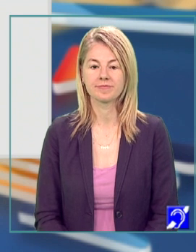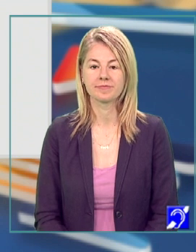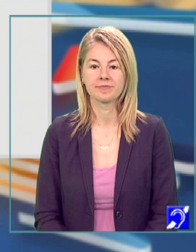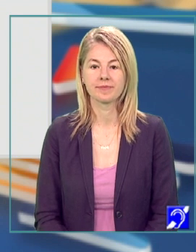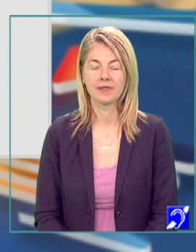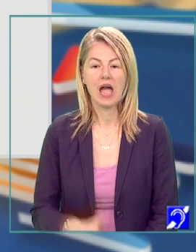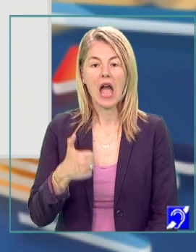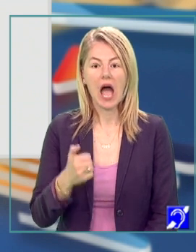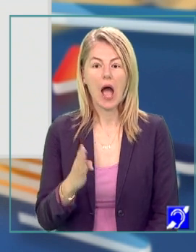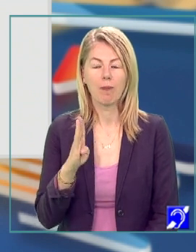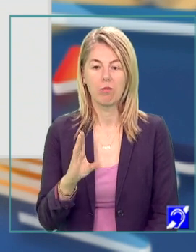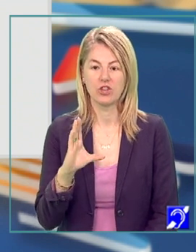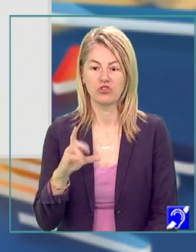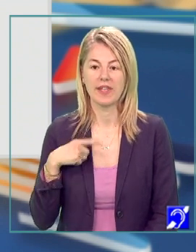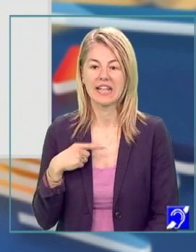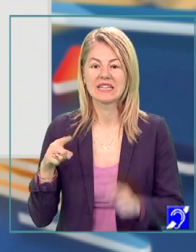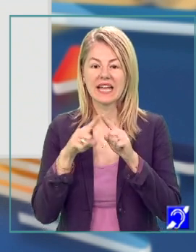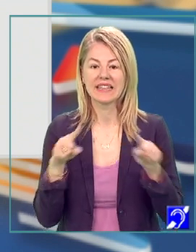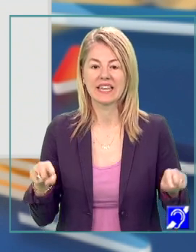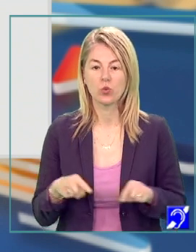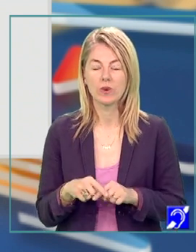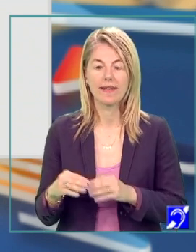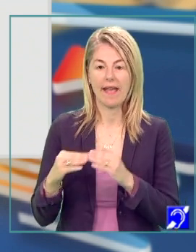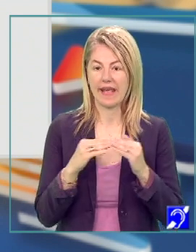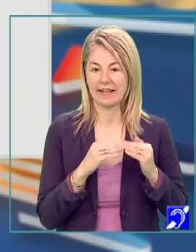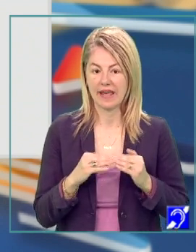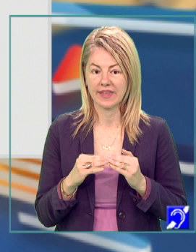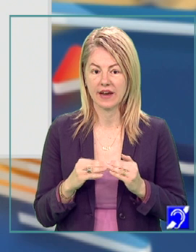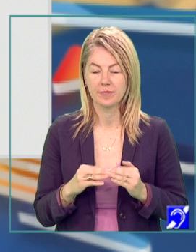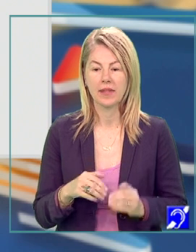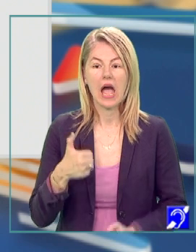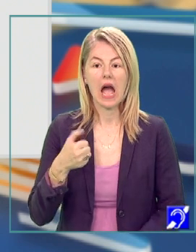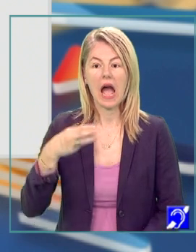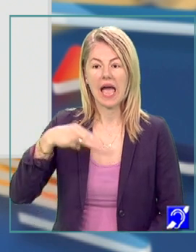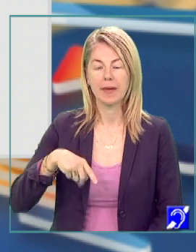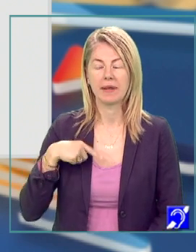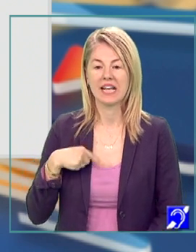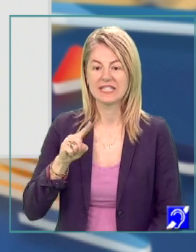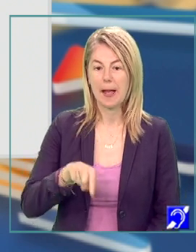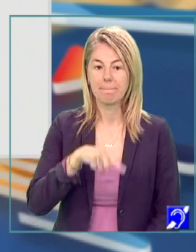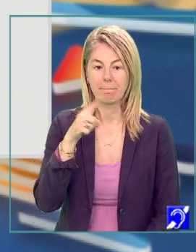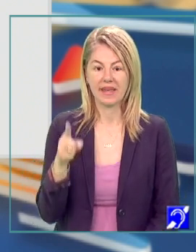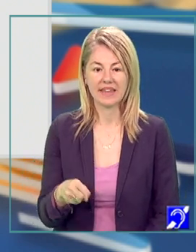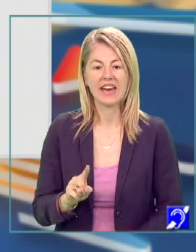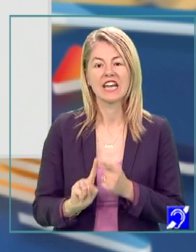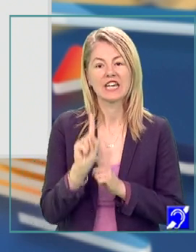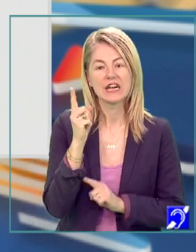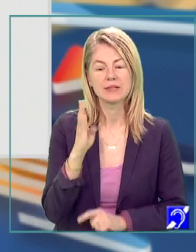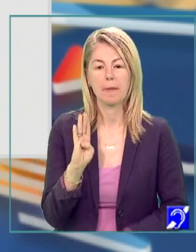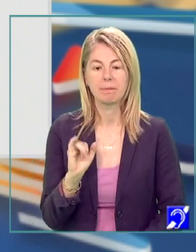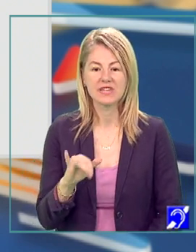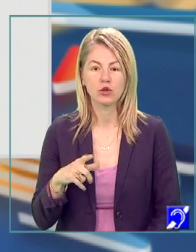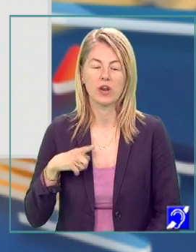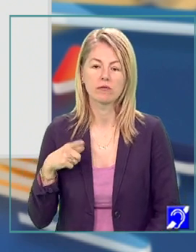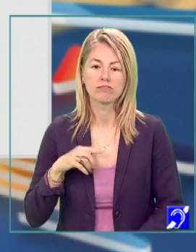este mijlocul lui BC, iar ABC este un triunghi echilateral, deci AM este și mediană, și înălțime, și